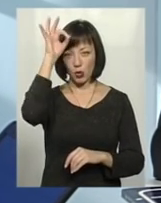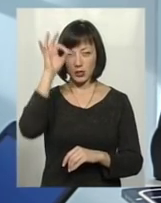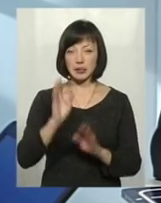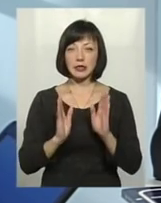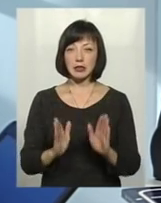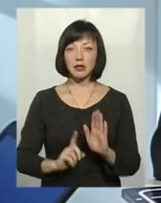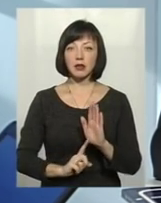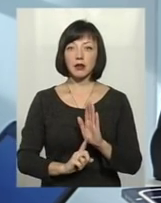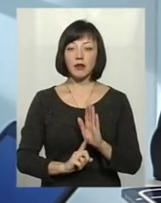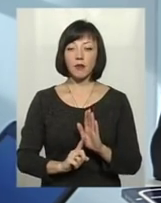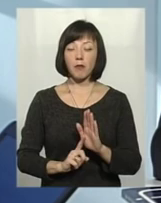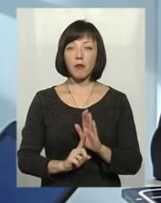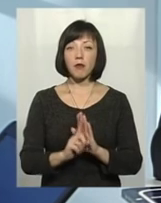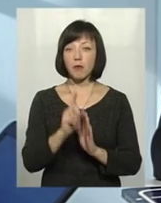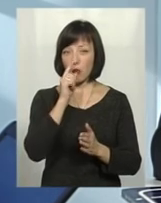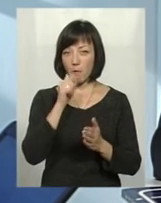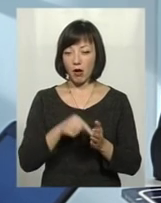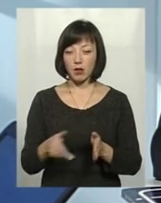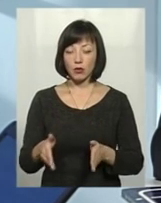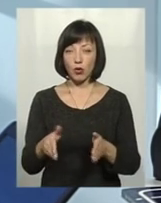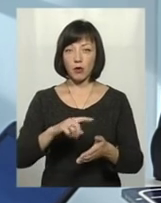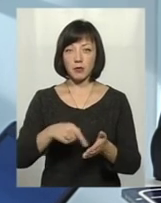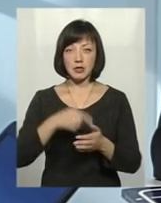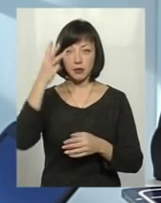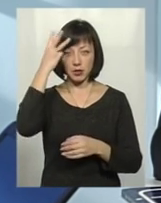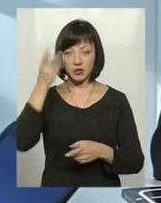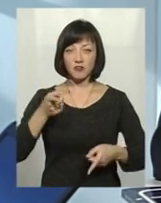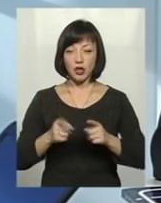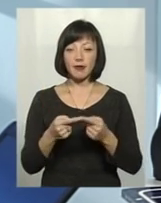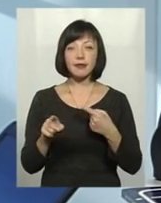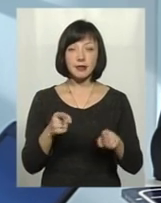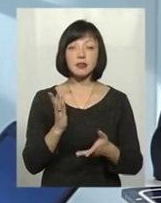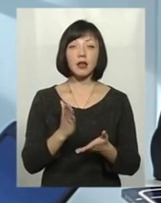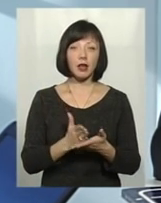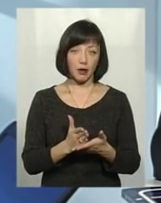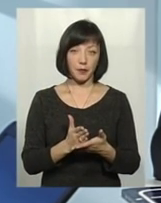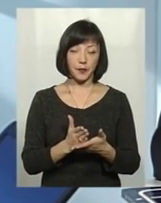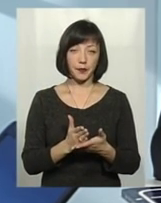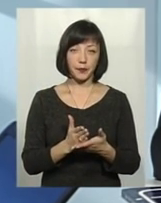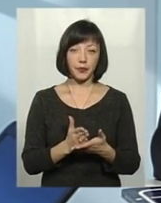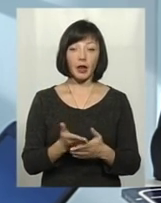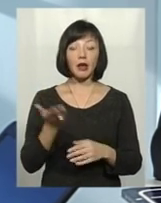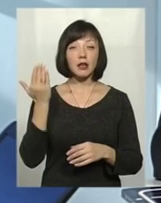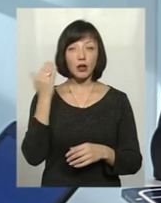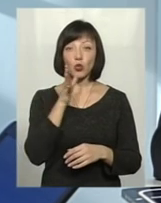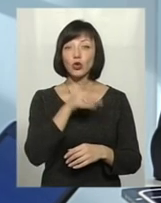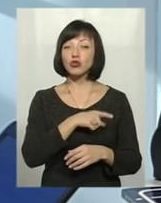на дороги міста Хмельницького, звичайно, різниця є. Різниця є. На той